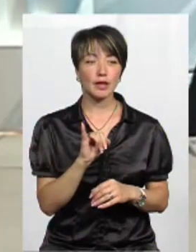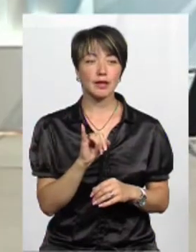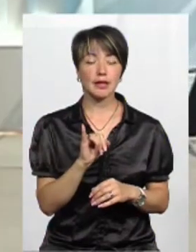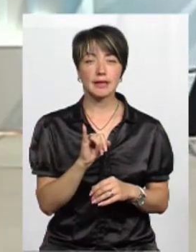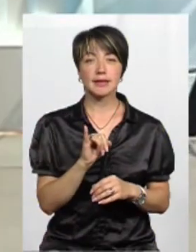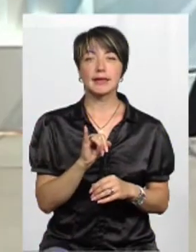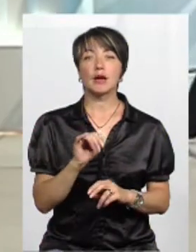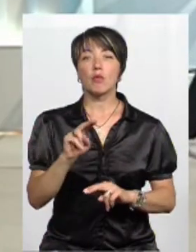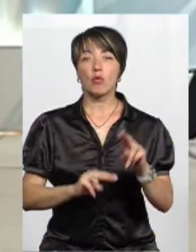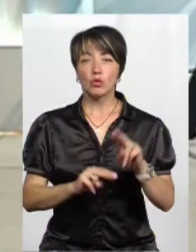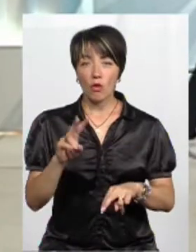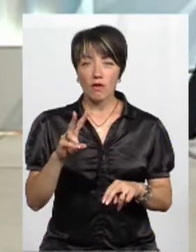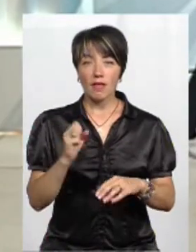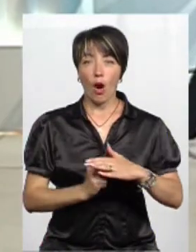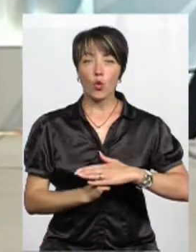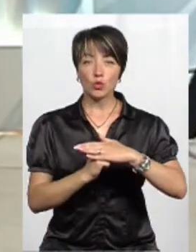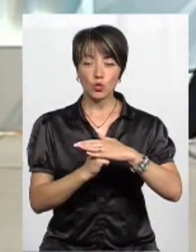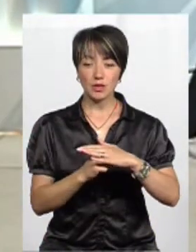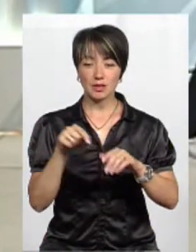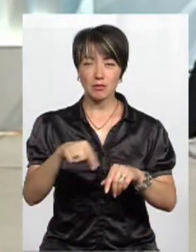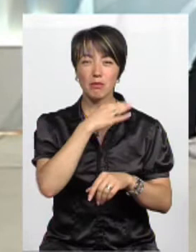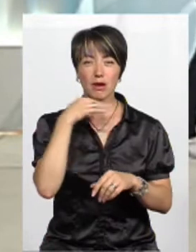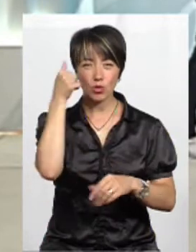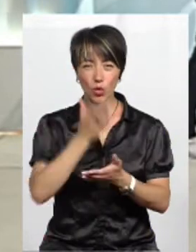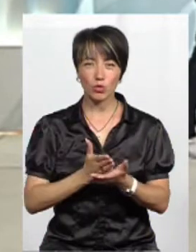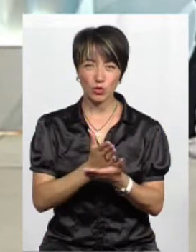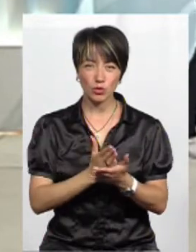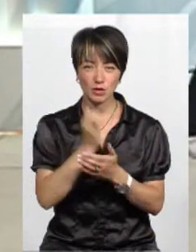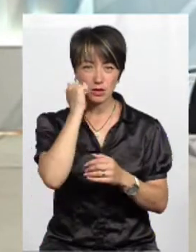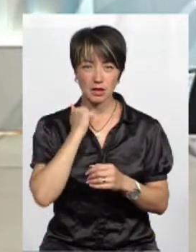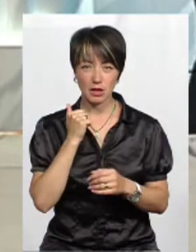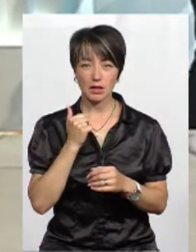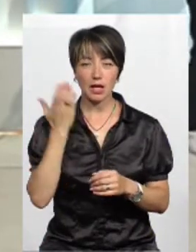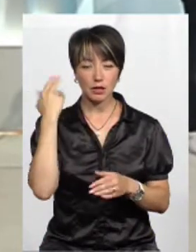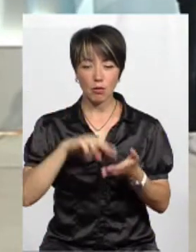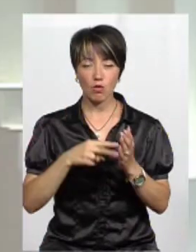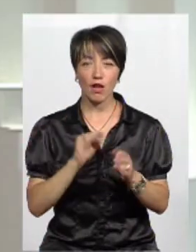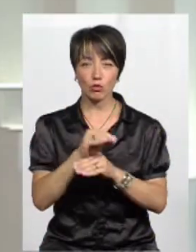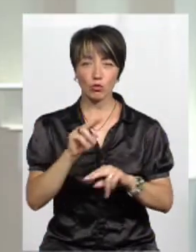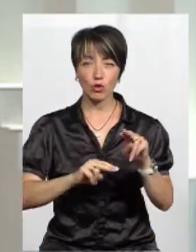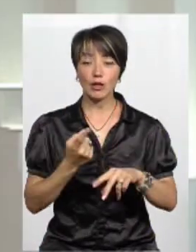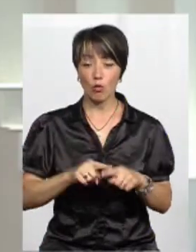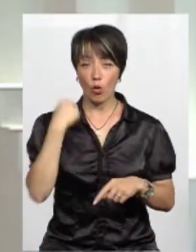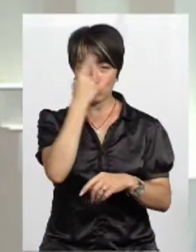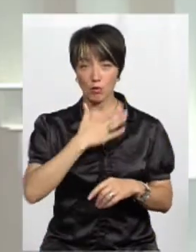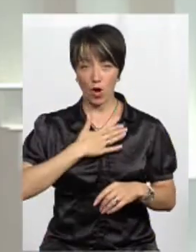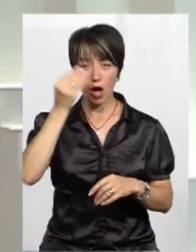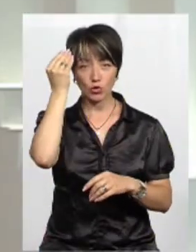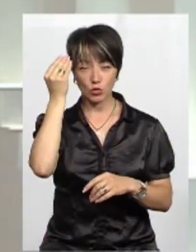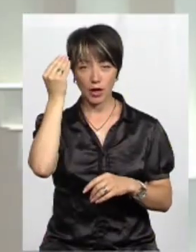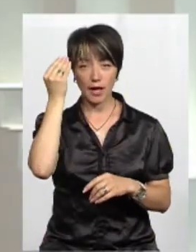того, побудовані вже на конструкції, яким багато років, тому що ще раніше планувалася добудова. Тому особисто моя